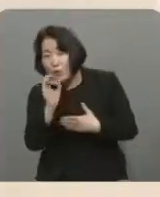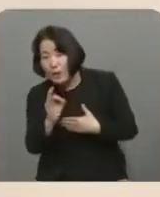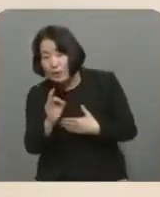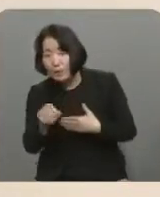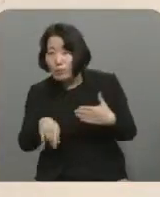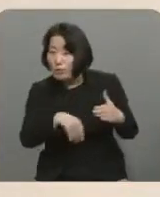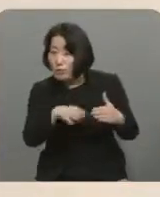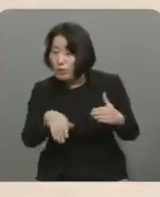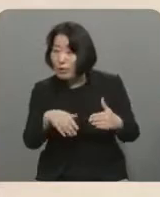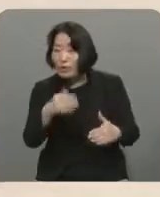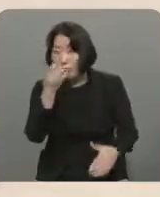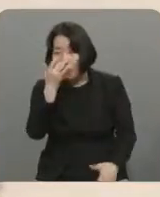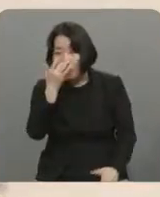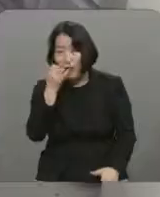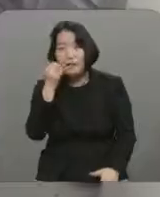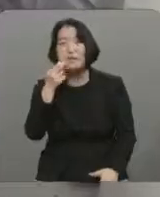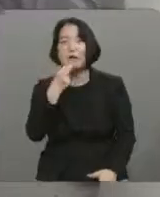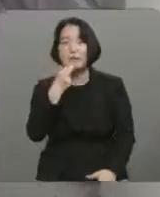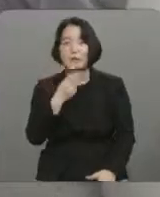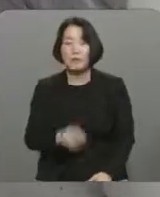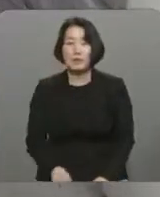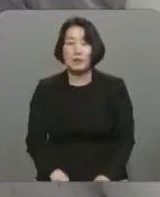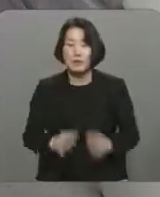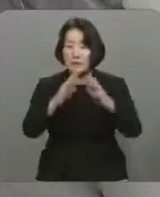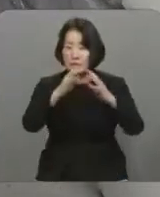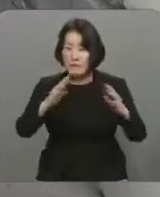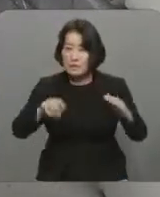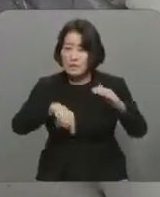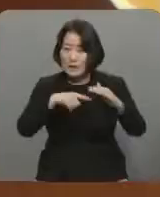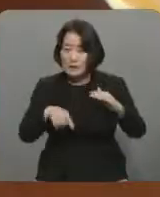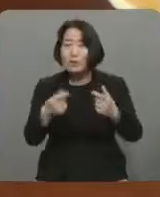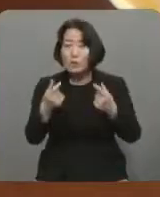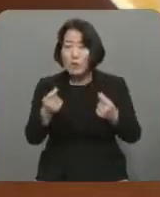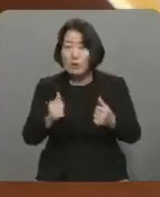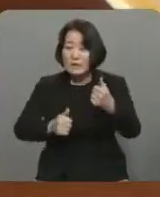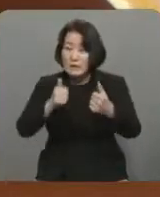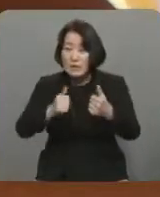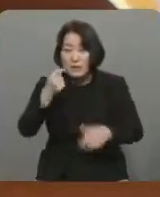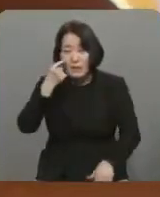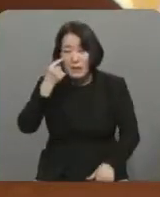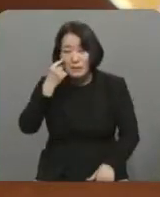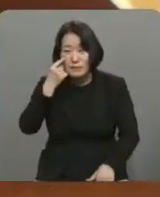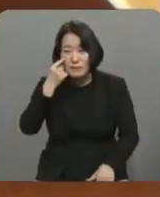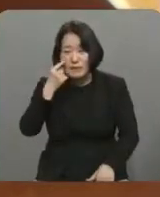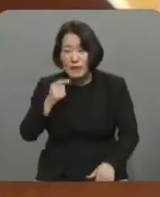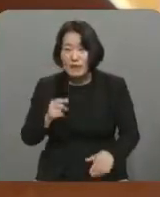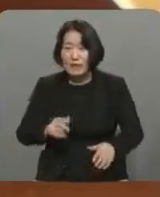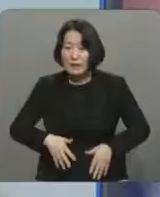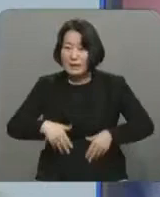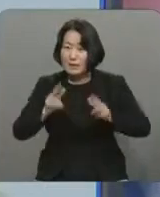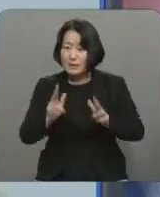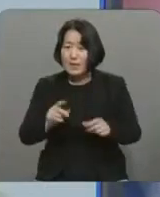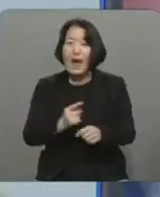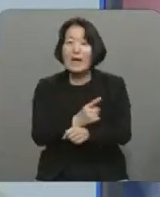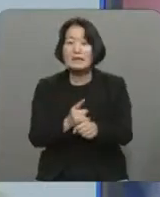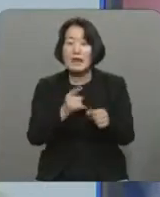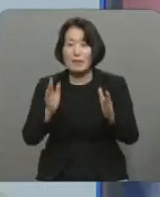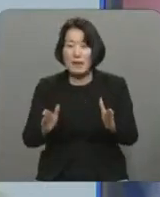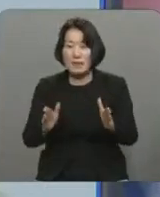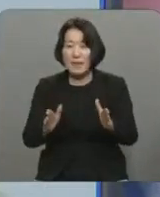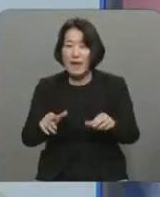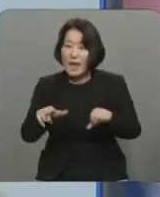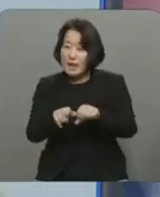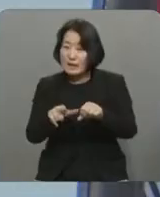아무런 이상한 점이 보이지 않습니다. 텐트에서도 같은 실험을 했습니다. 난방기를 튼 지 1시간여 만에